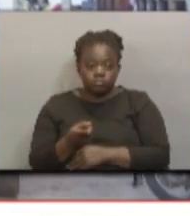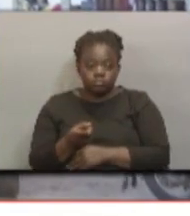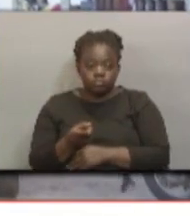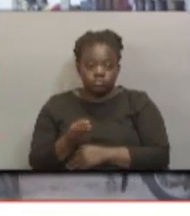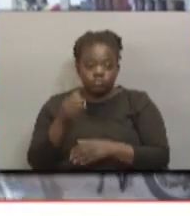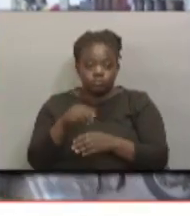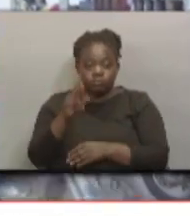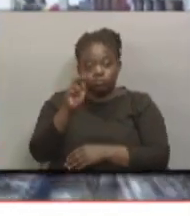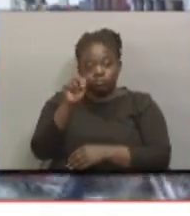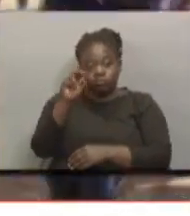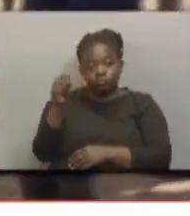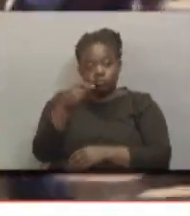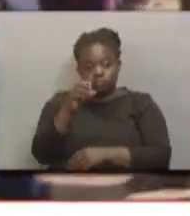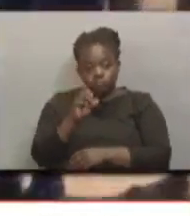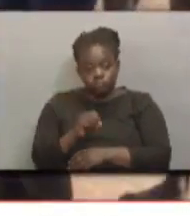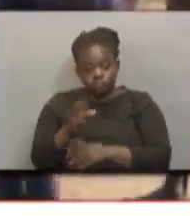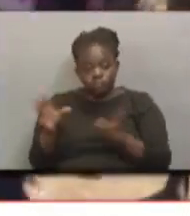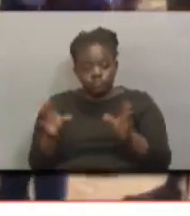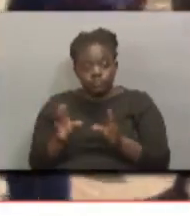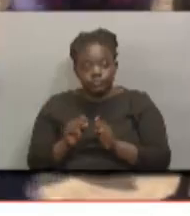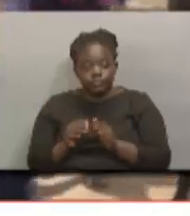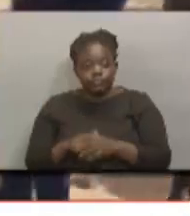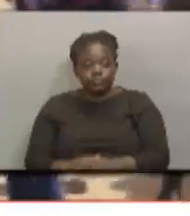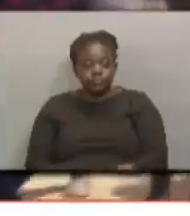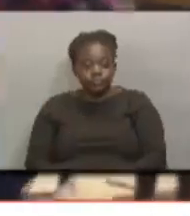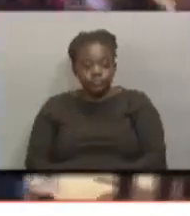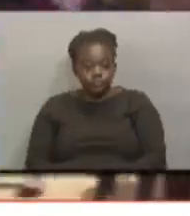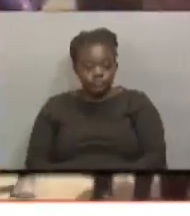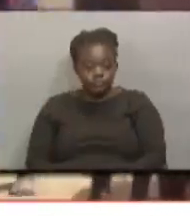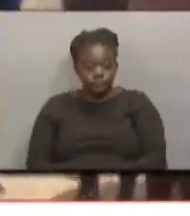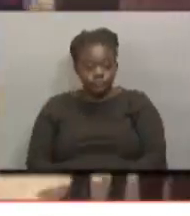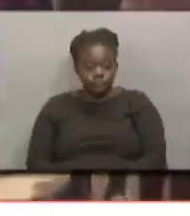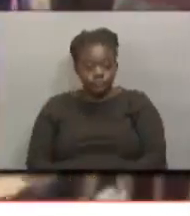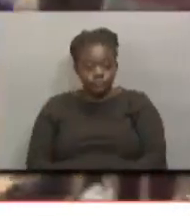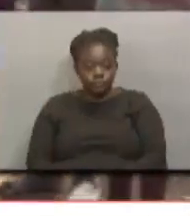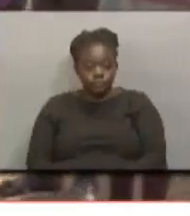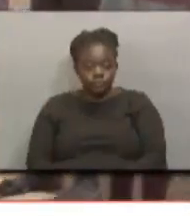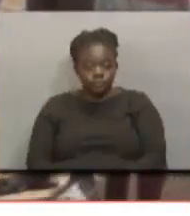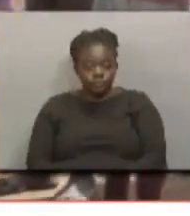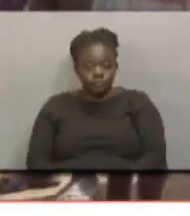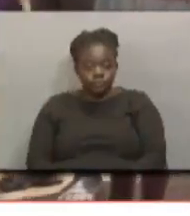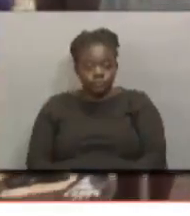in Kabong were raided. Deo Chaligonza, yakusakidde eggulire lino ku Olupapula TV.